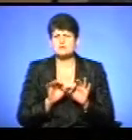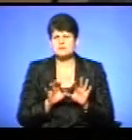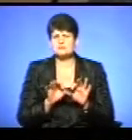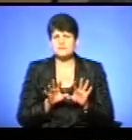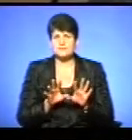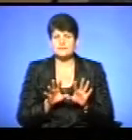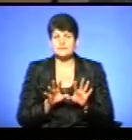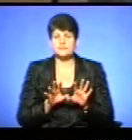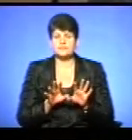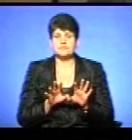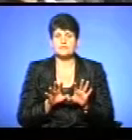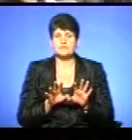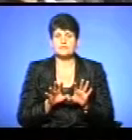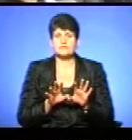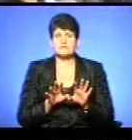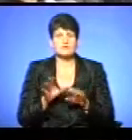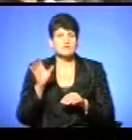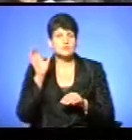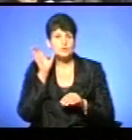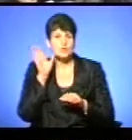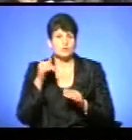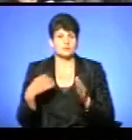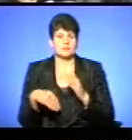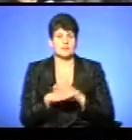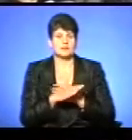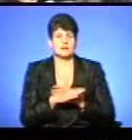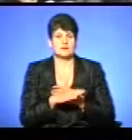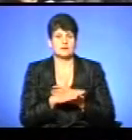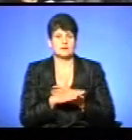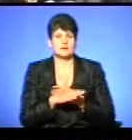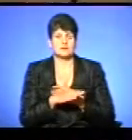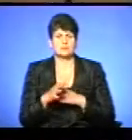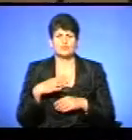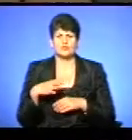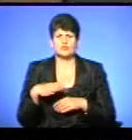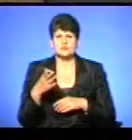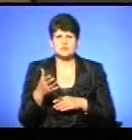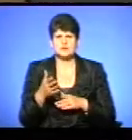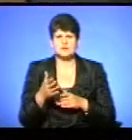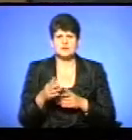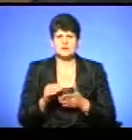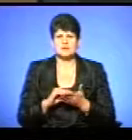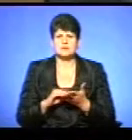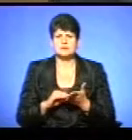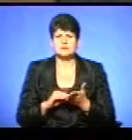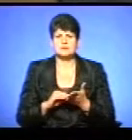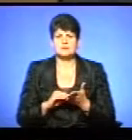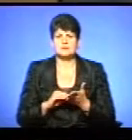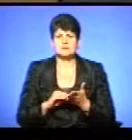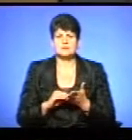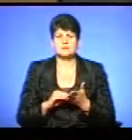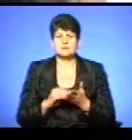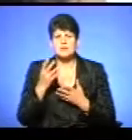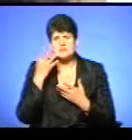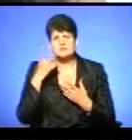розказує, ви гарно виступали, а потім розвертається і йде. Я кажу, ти чекайте, я тут написав, що ж. А вона